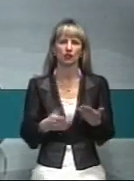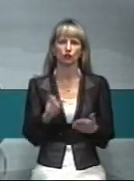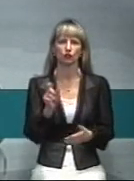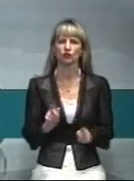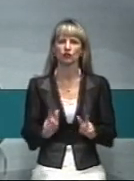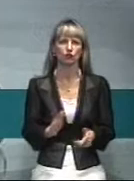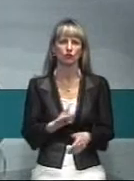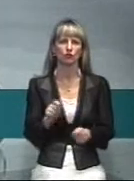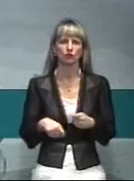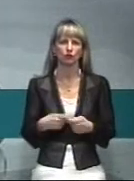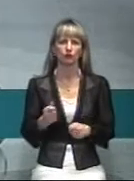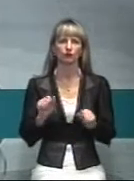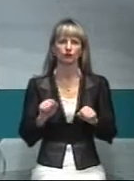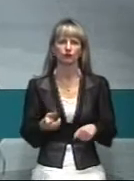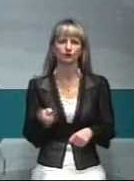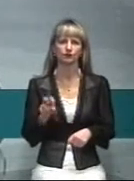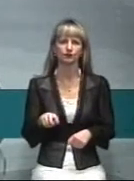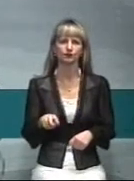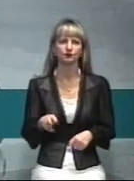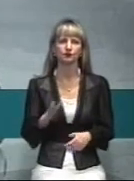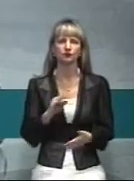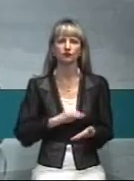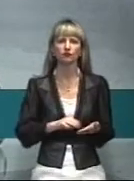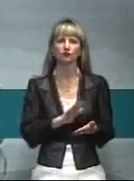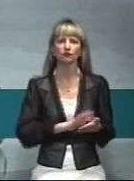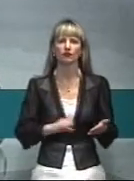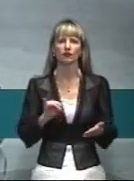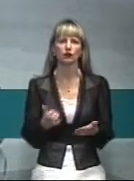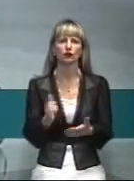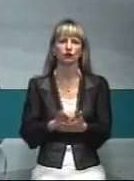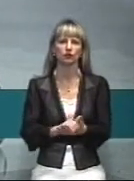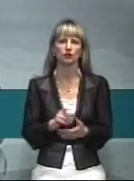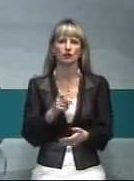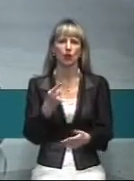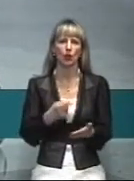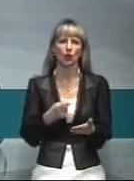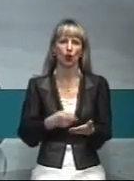з порушенням, може прийти, написати відповідну заяву, ознайомитися з доказами правопорушення.